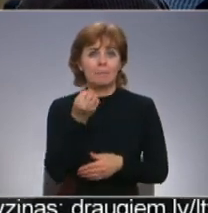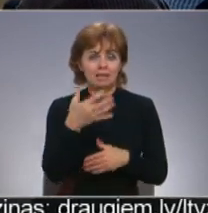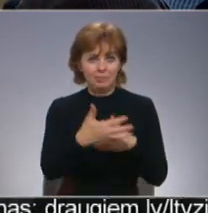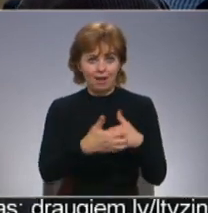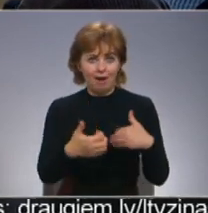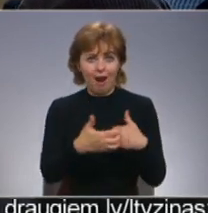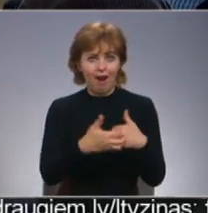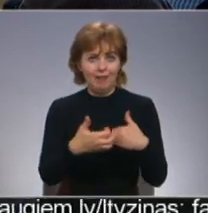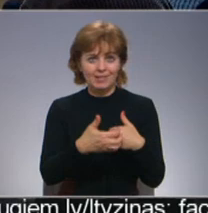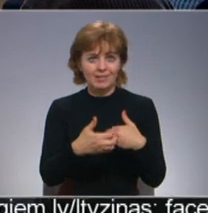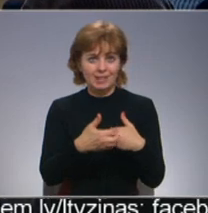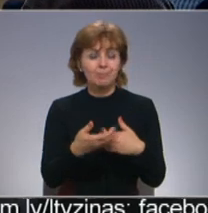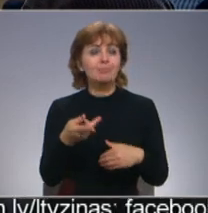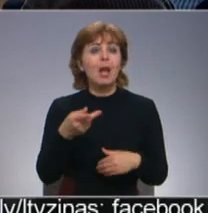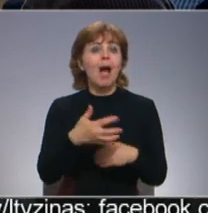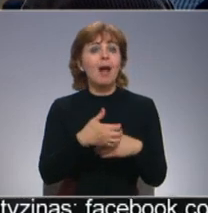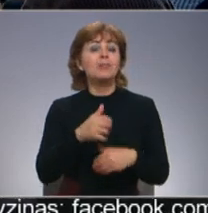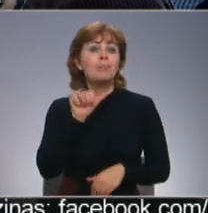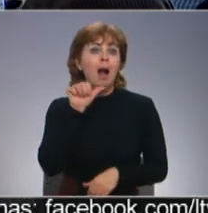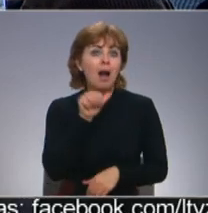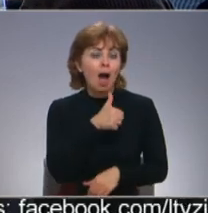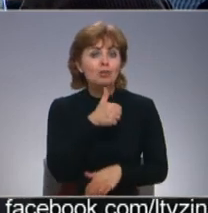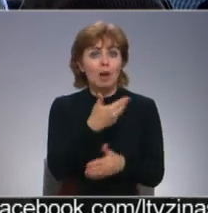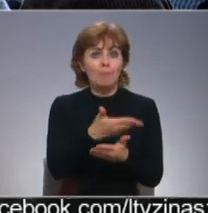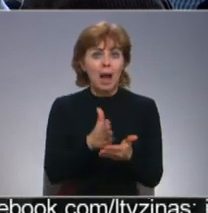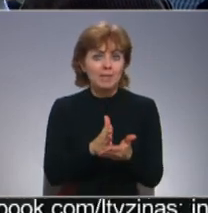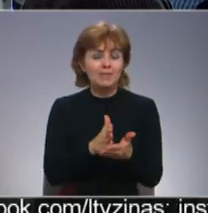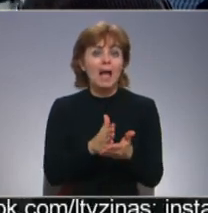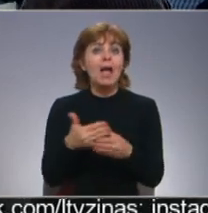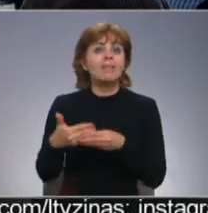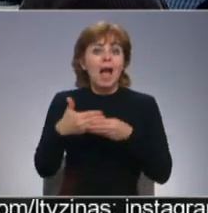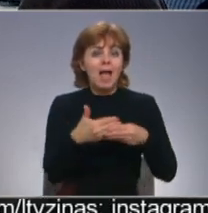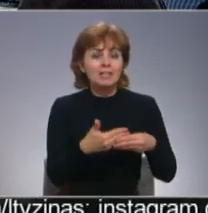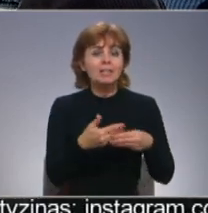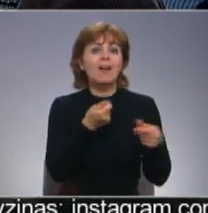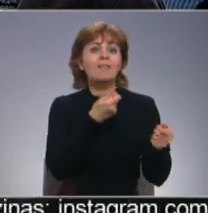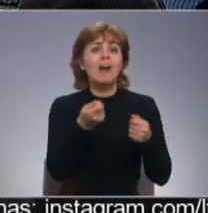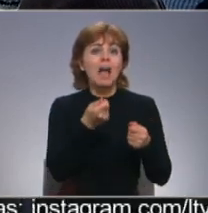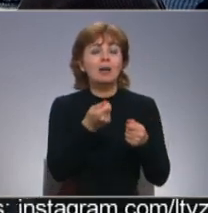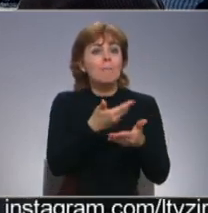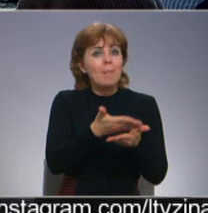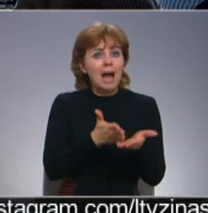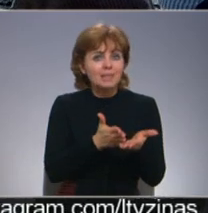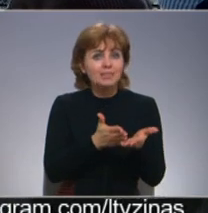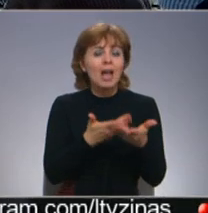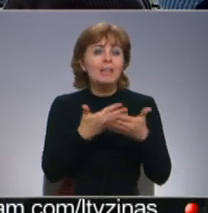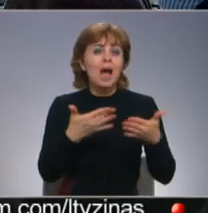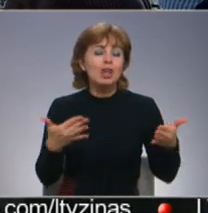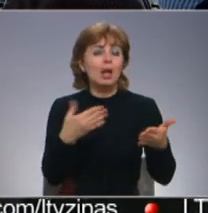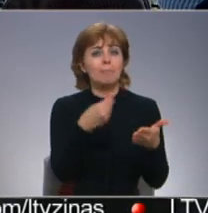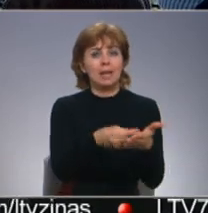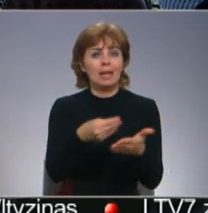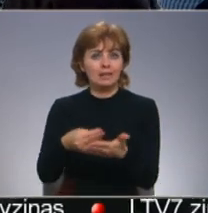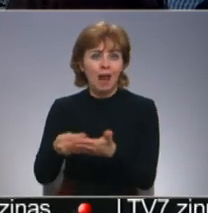kaķi. Un kaķiem ļoti garšojusi maize, un viņš nesas no veikala maizītes un dažādas pirces,